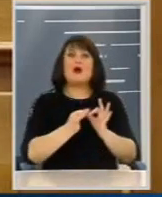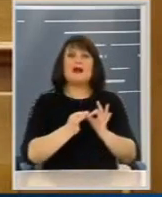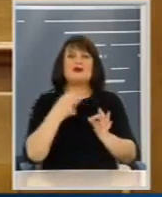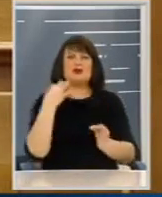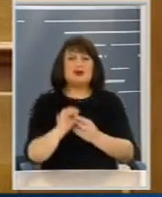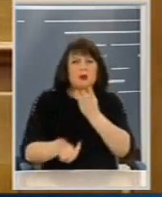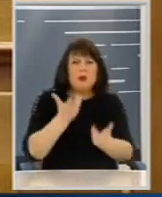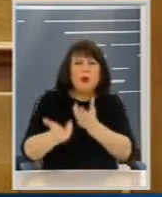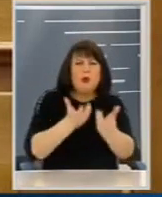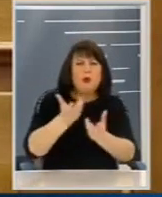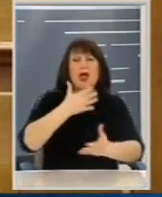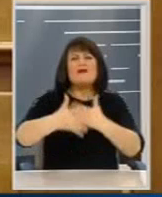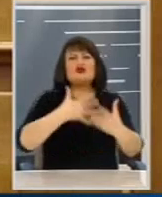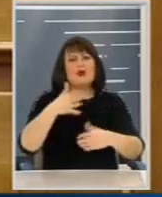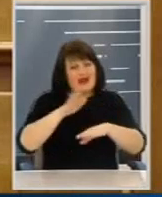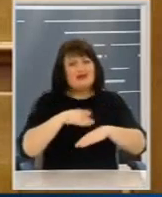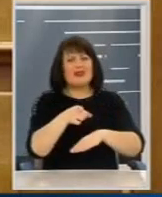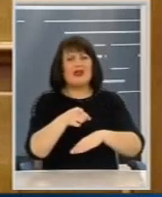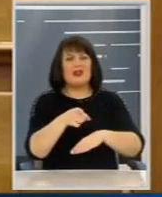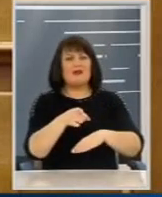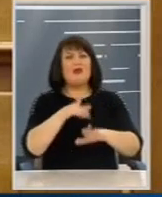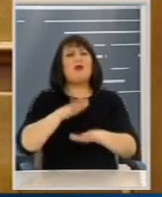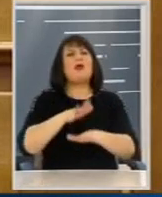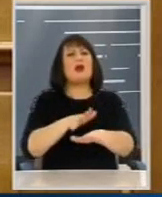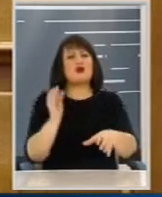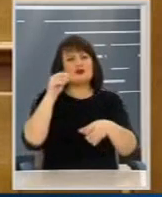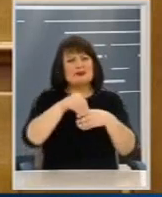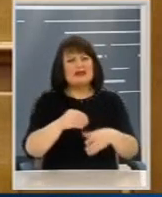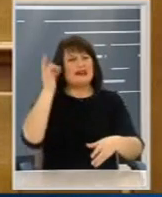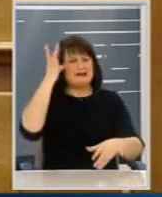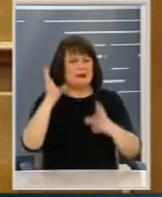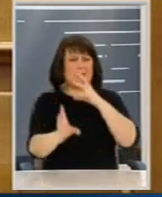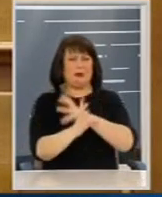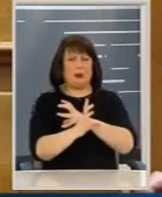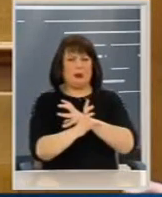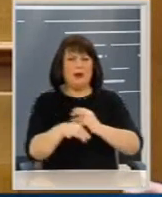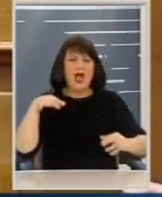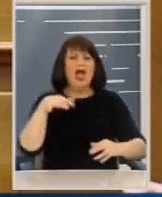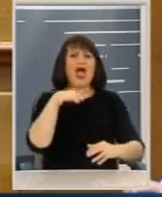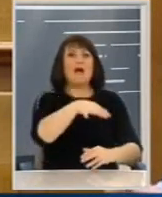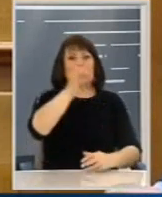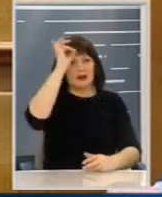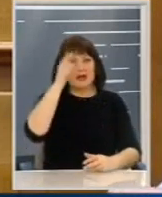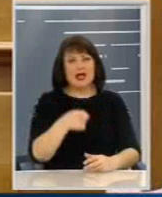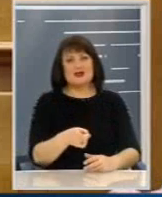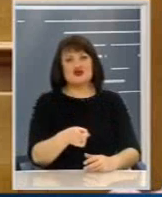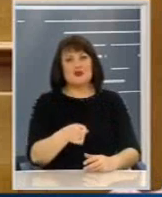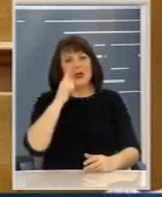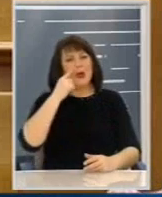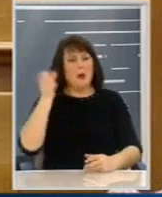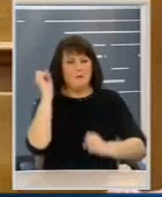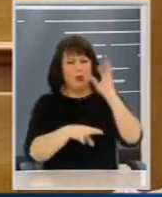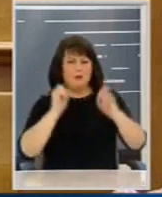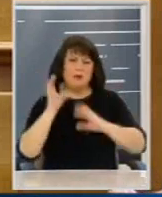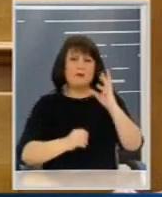εμπρισμών, επεισόδια σε διαδηλώσεις, χουλιγκανισμό, επιθέσεις σε βάρος αστυνομικών με ρήψεις μολότοφ με